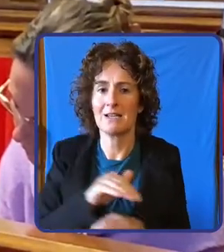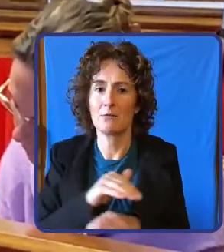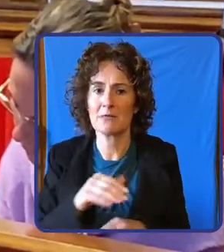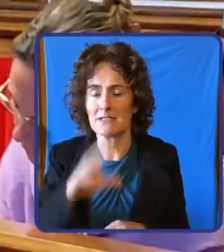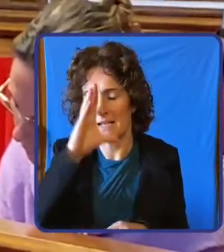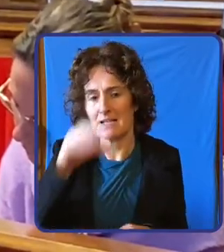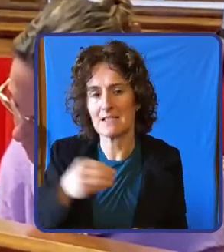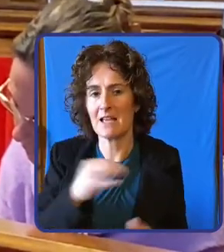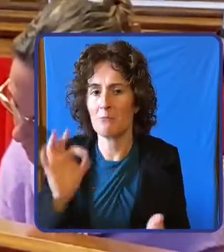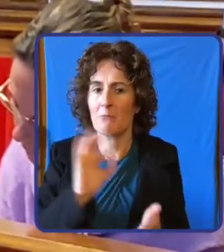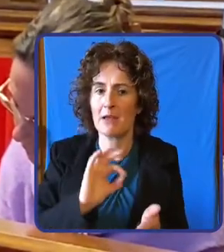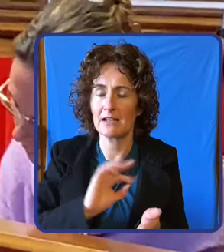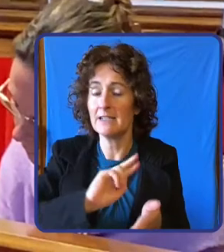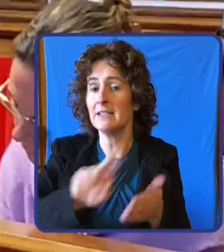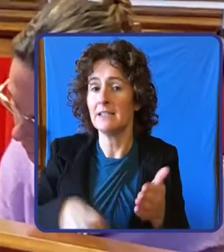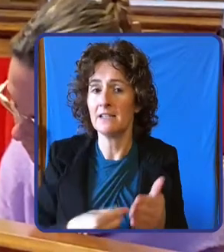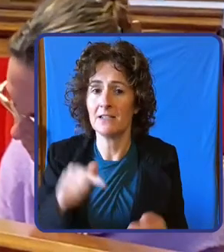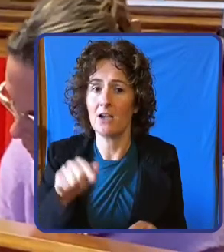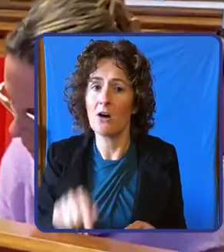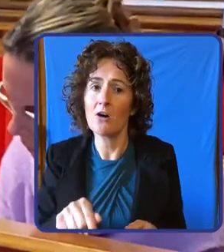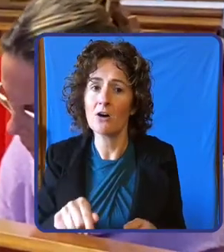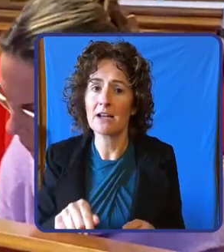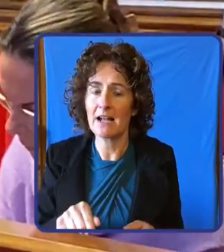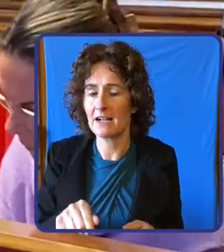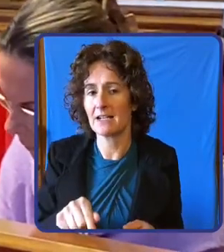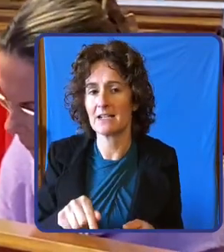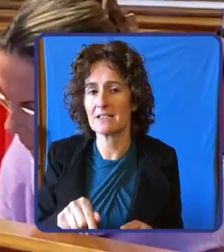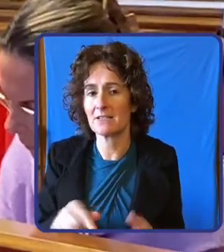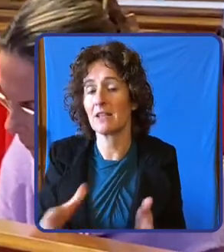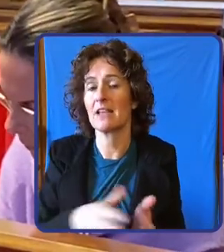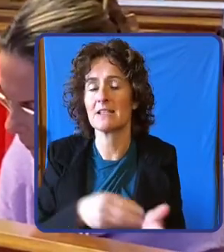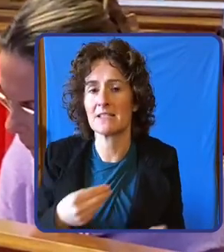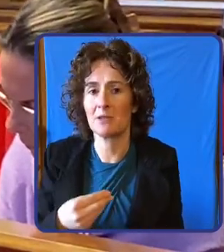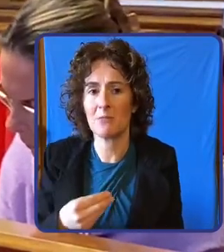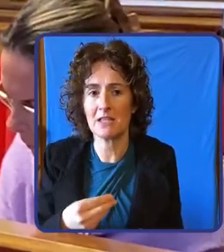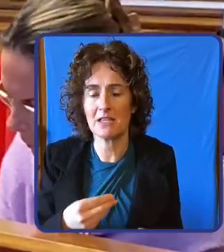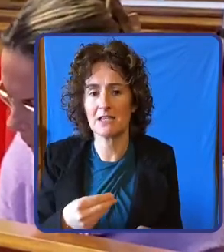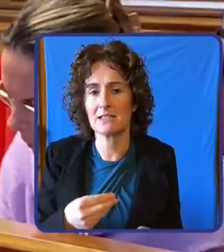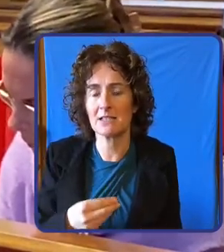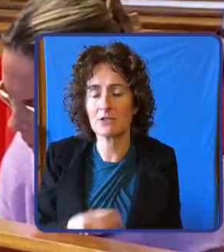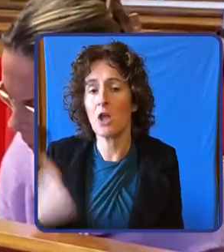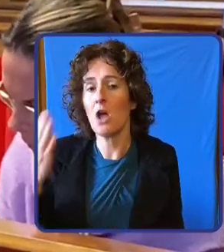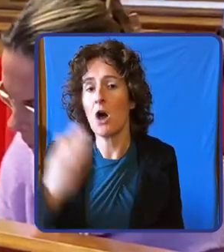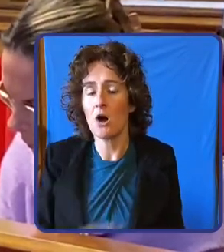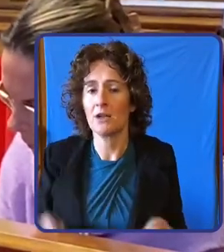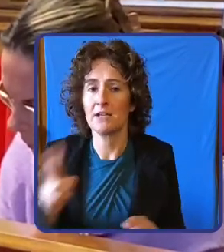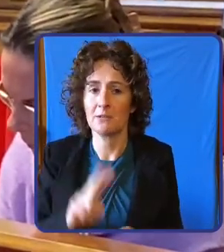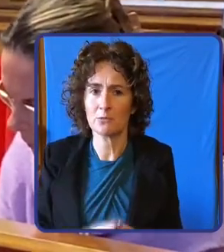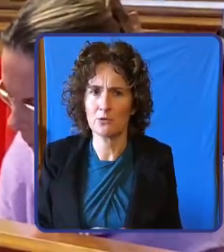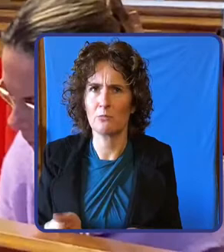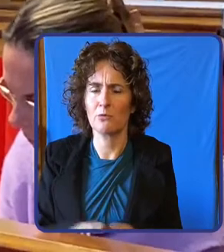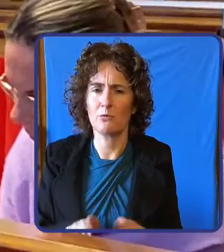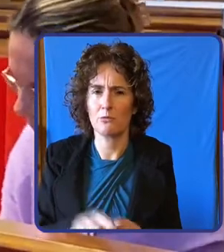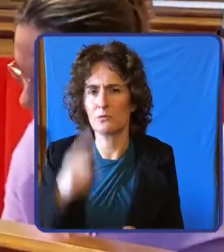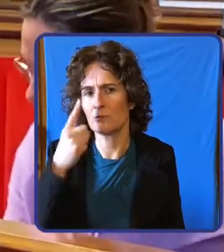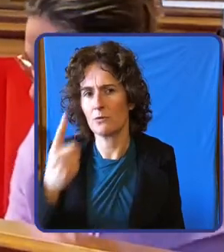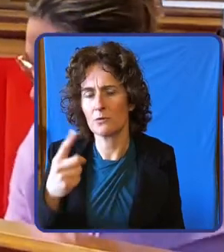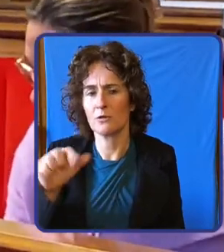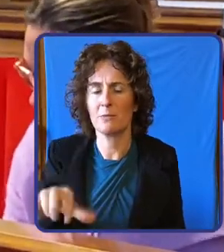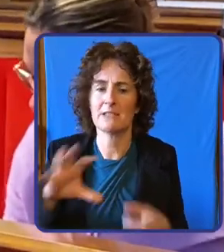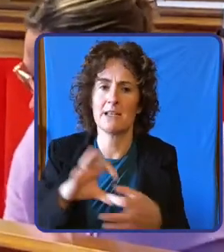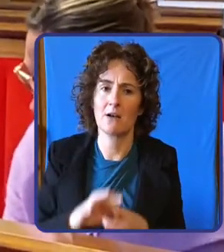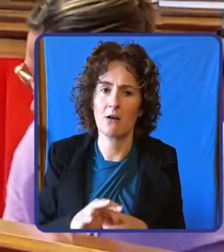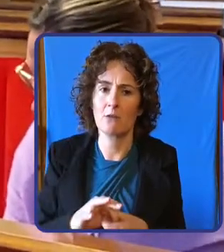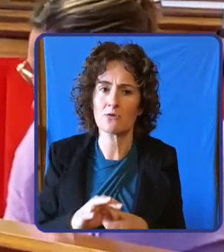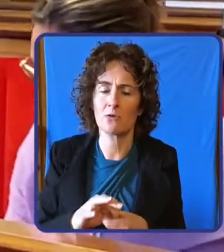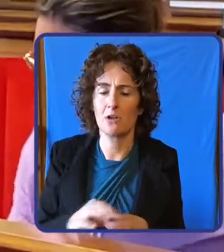hanem 3000 vagy még több. Erről szó sincs. Én azt hiszem, az a legjobb, mikor a lakosság mondja ki valamiről a véleményét, és itt ezzel kapcsolatban úgy gondolom,